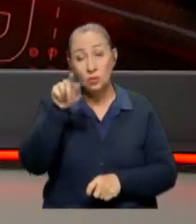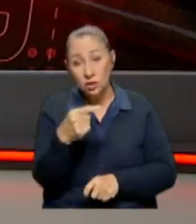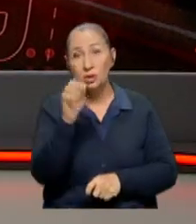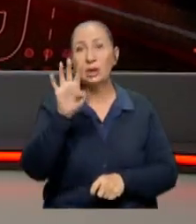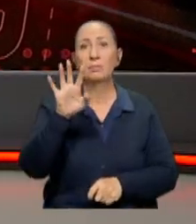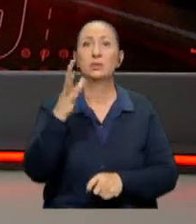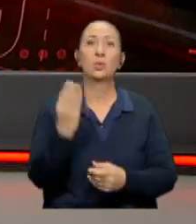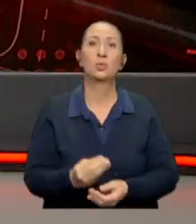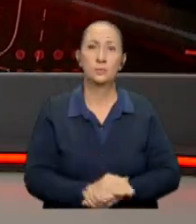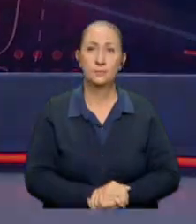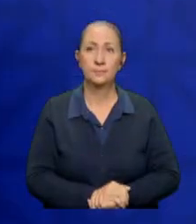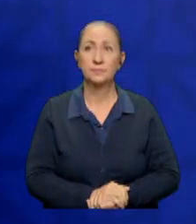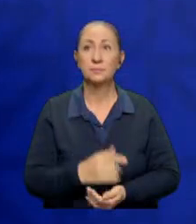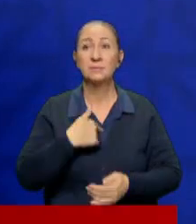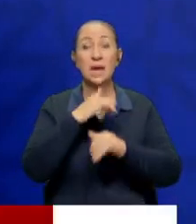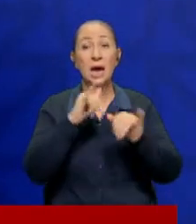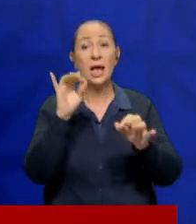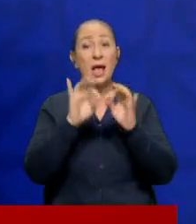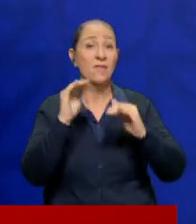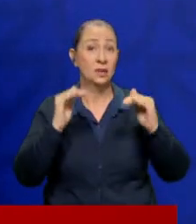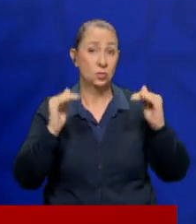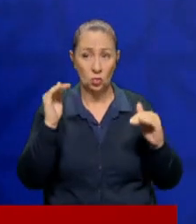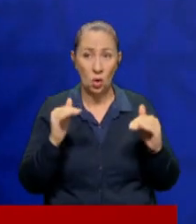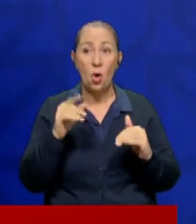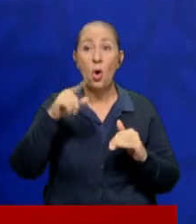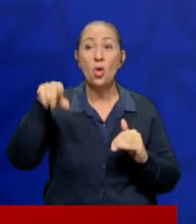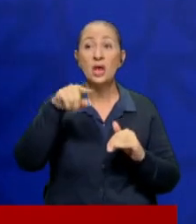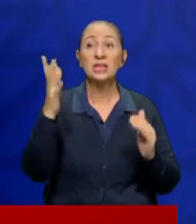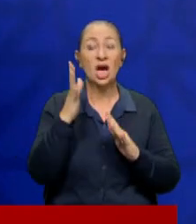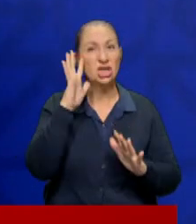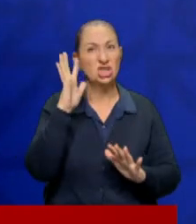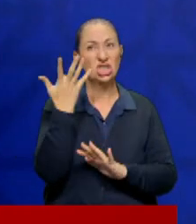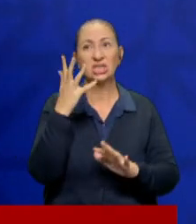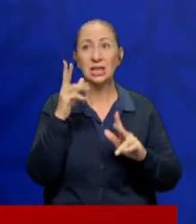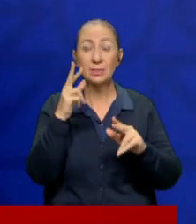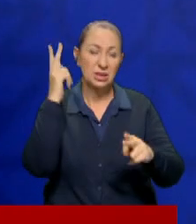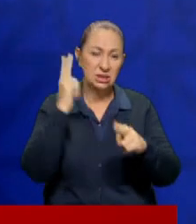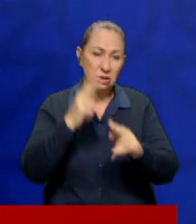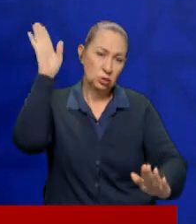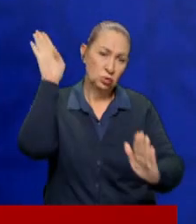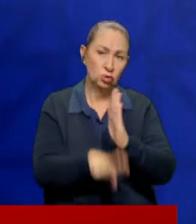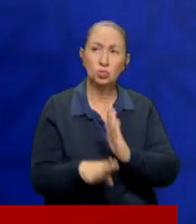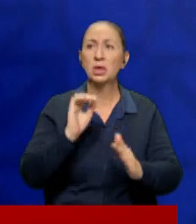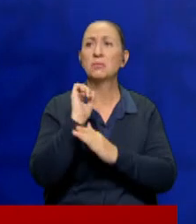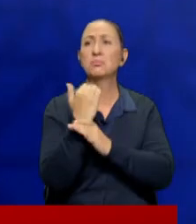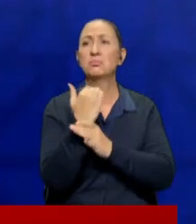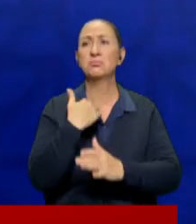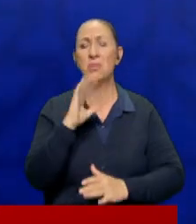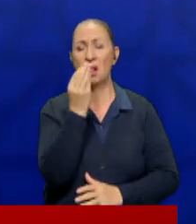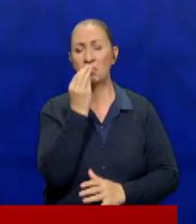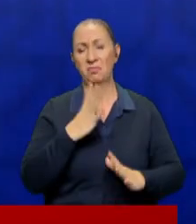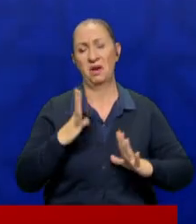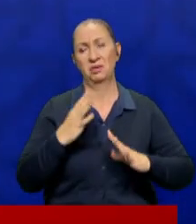%83.45. Biz aynı enflasyonu onları daha da şaşırtacak hızla düşürebilme kabiliyetine